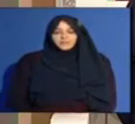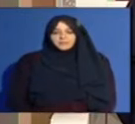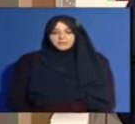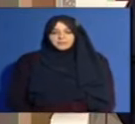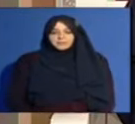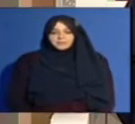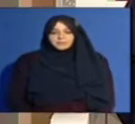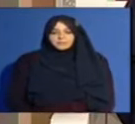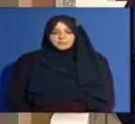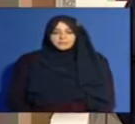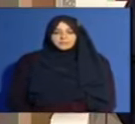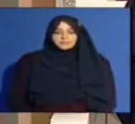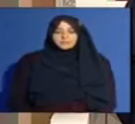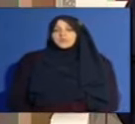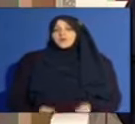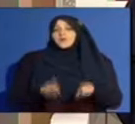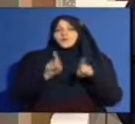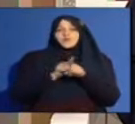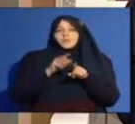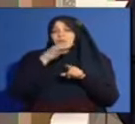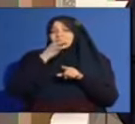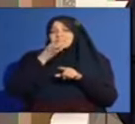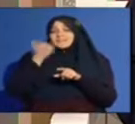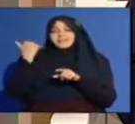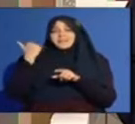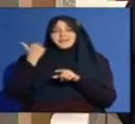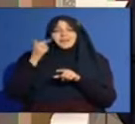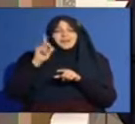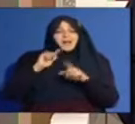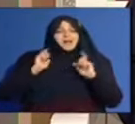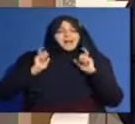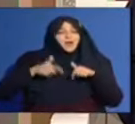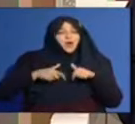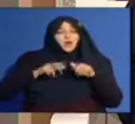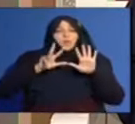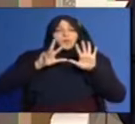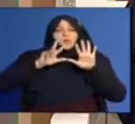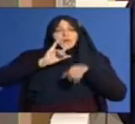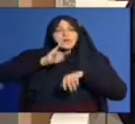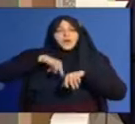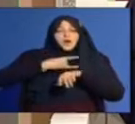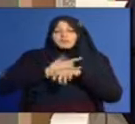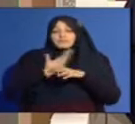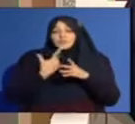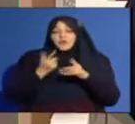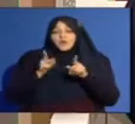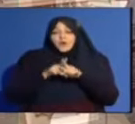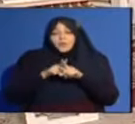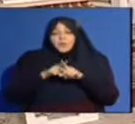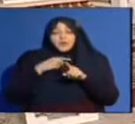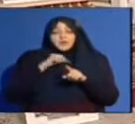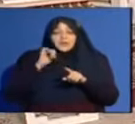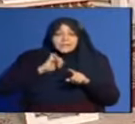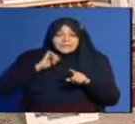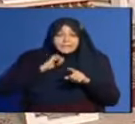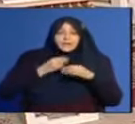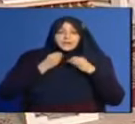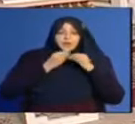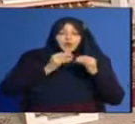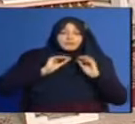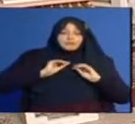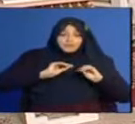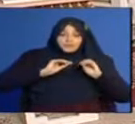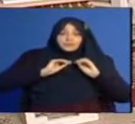كان يقول اولادنا راهم في المدارس يعني. حنايا مهما رانا نقروهم ودائما عندنا